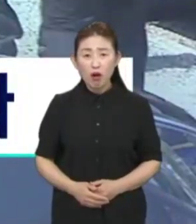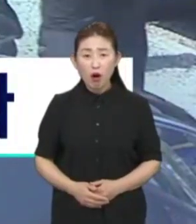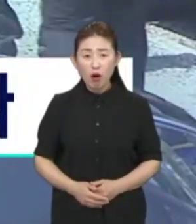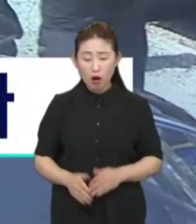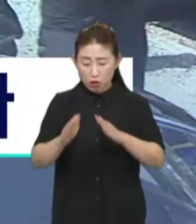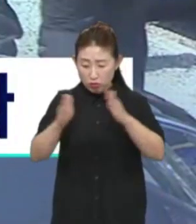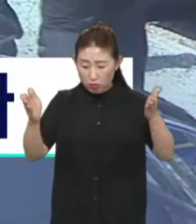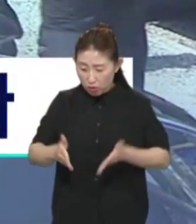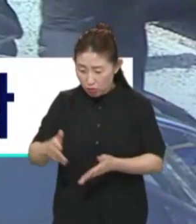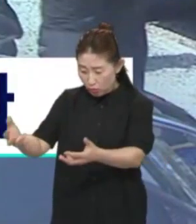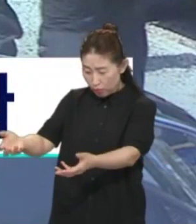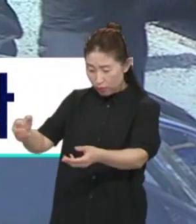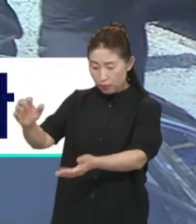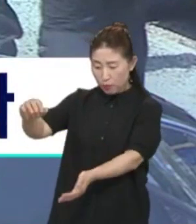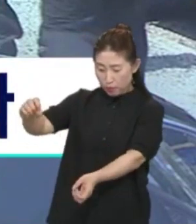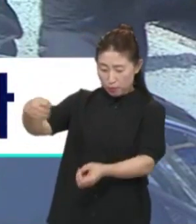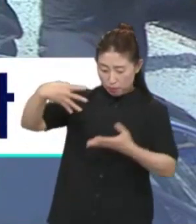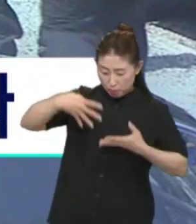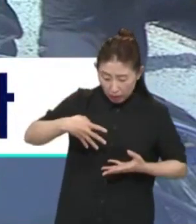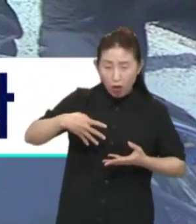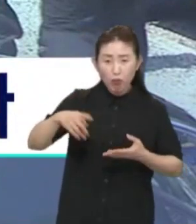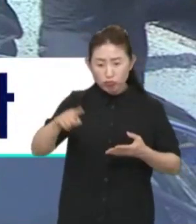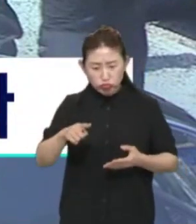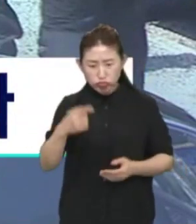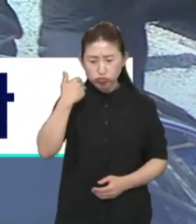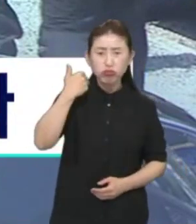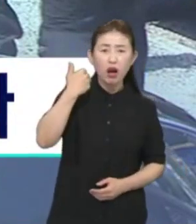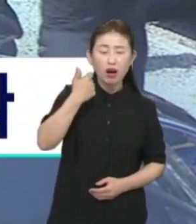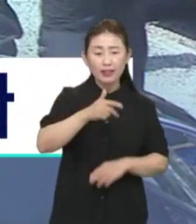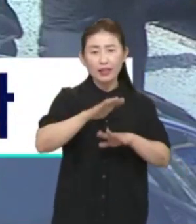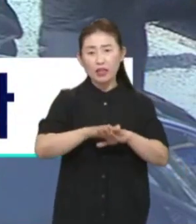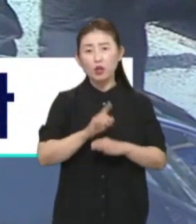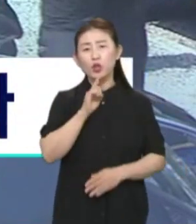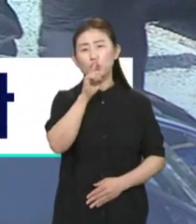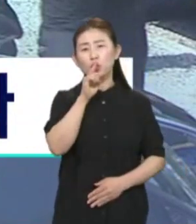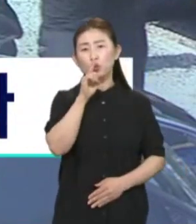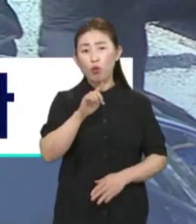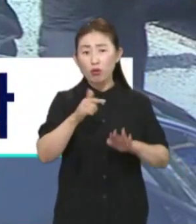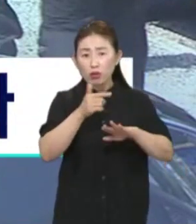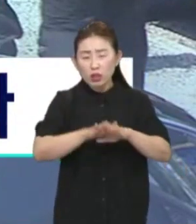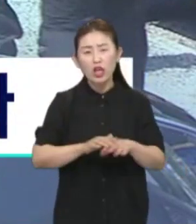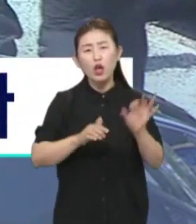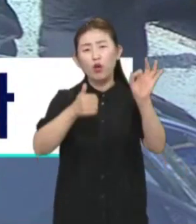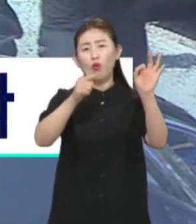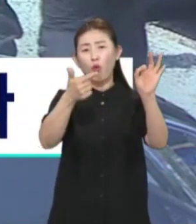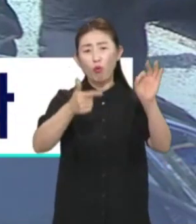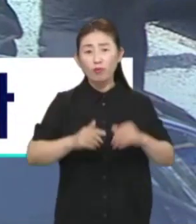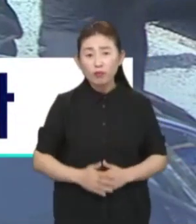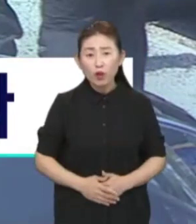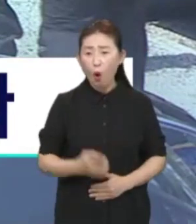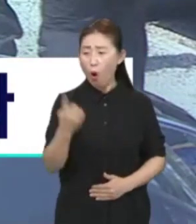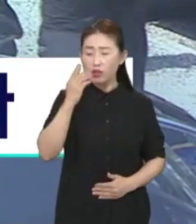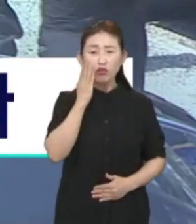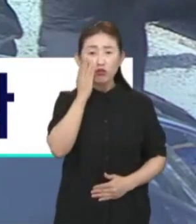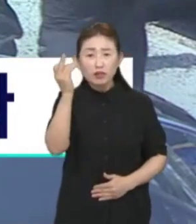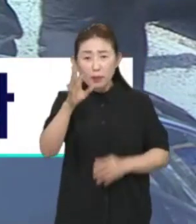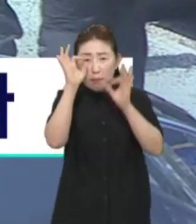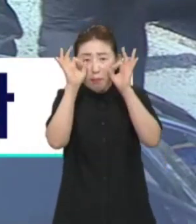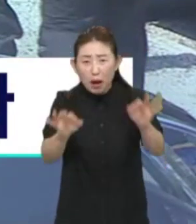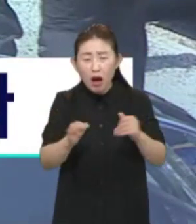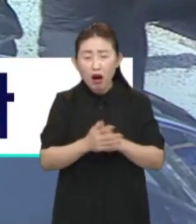정체를 알 수 없는 해외 우편물이 배달됐다는 신고가 대전에서만 오늘 10건 넘게 접수됐습니다. 어제